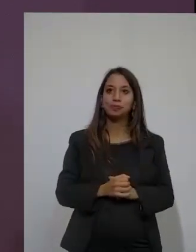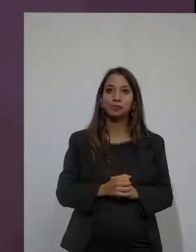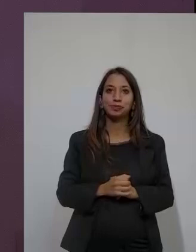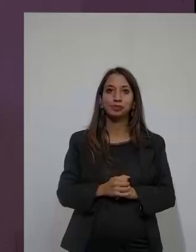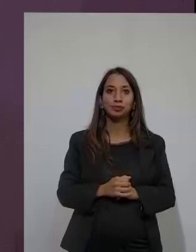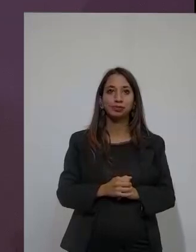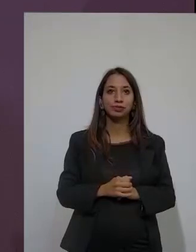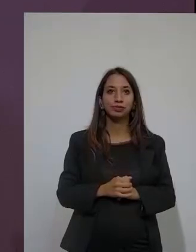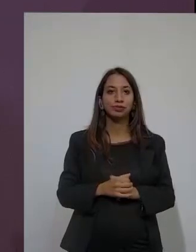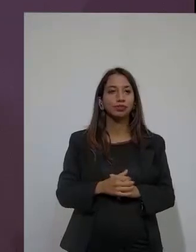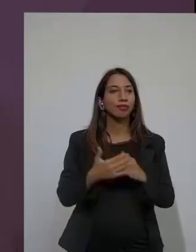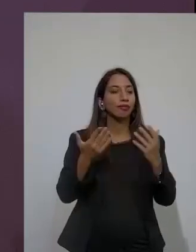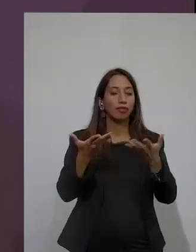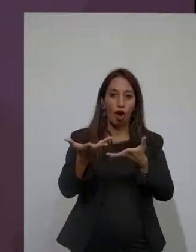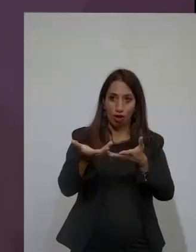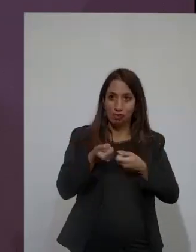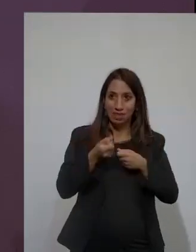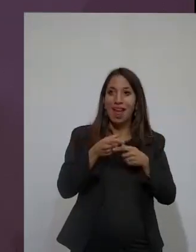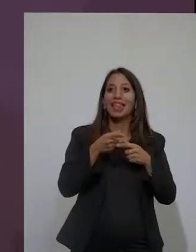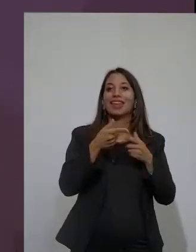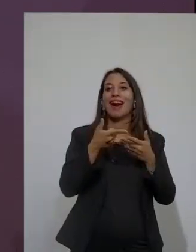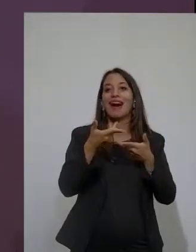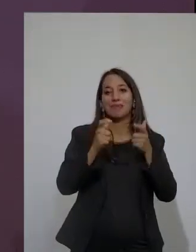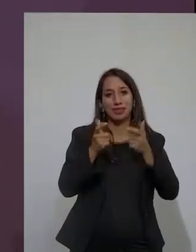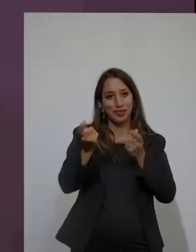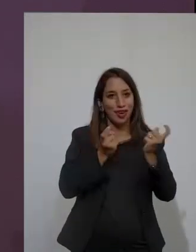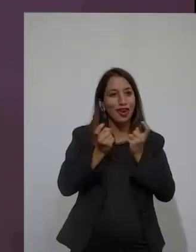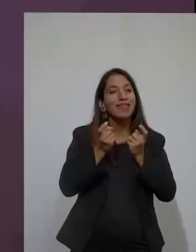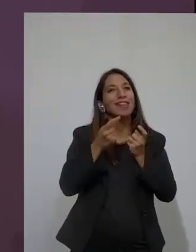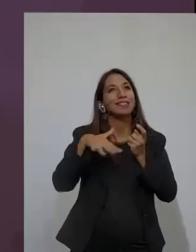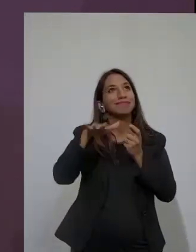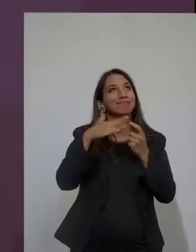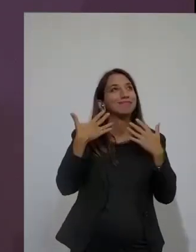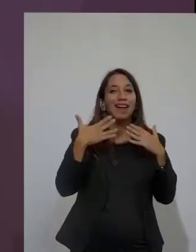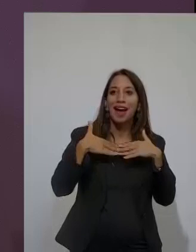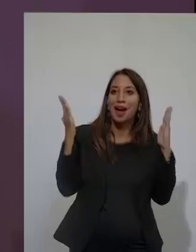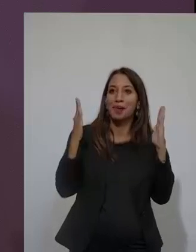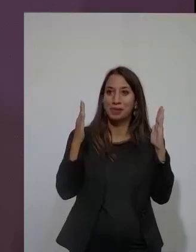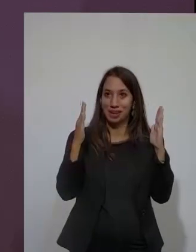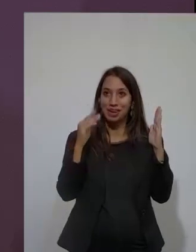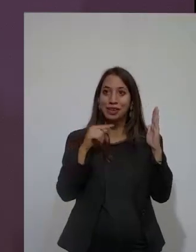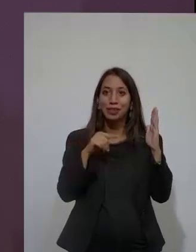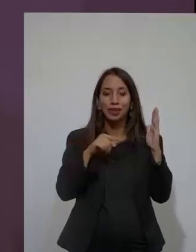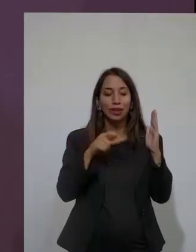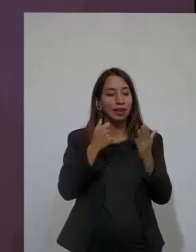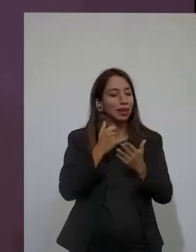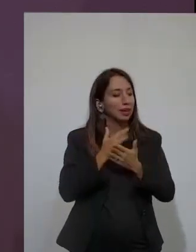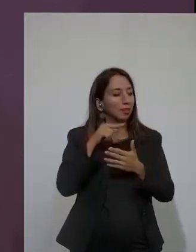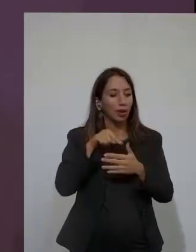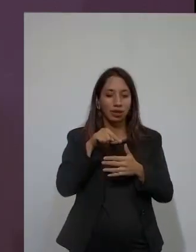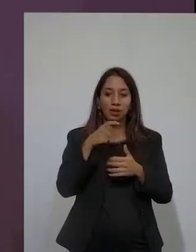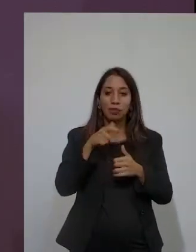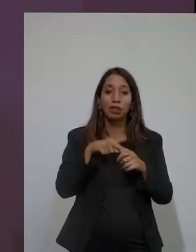L'ospitalità open air è una ospitalità assolutamente vincente per due motivi. È interessante ed è